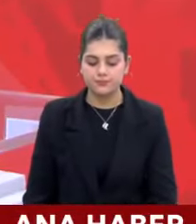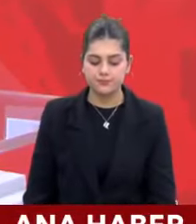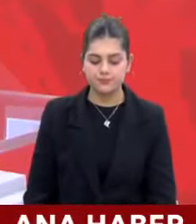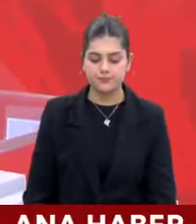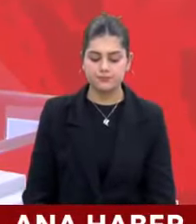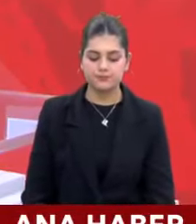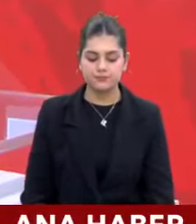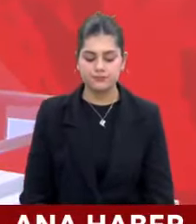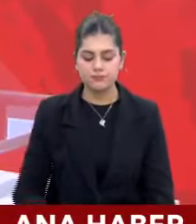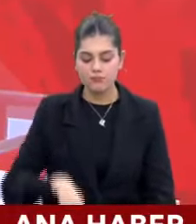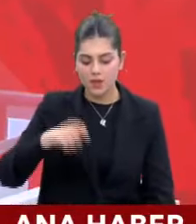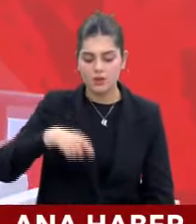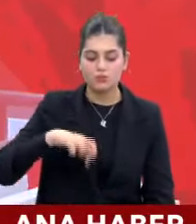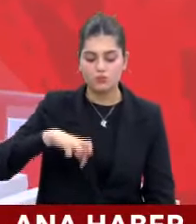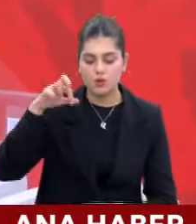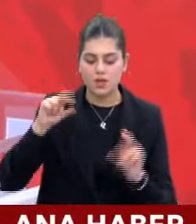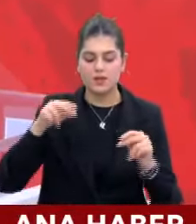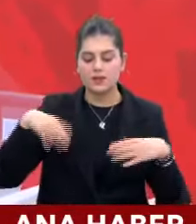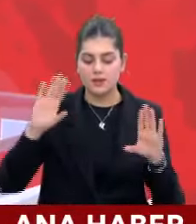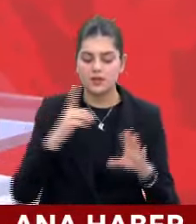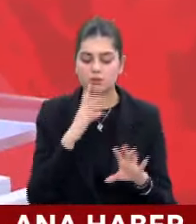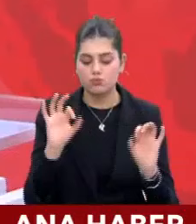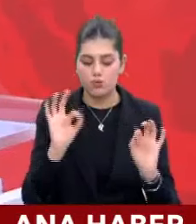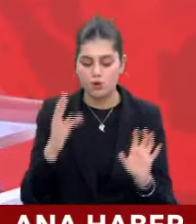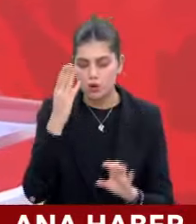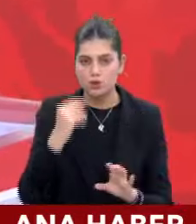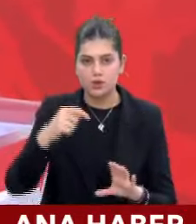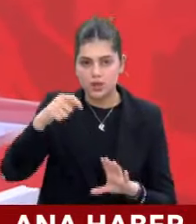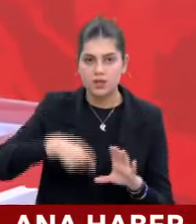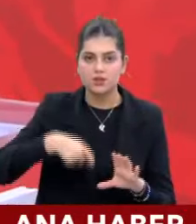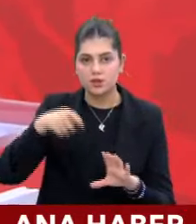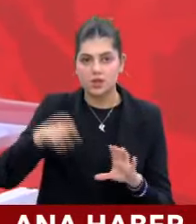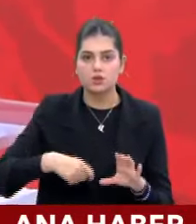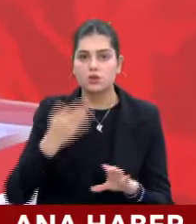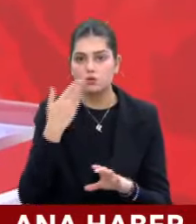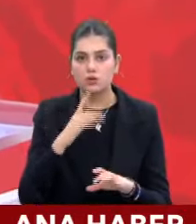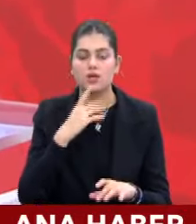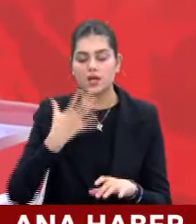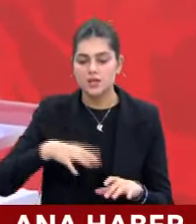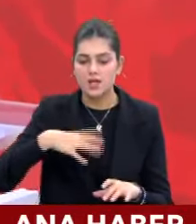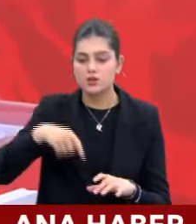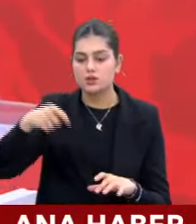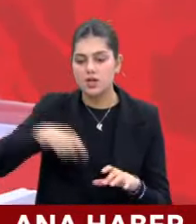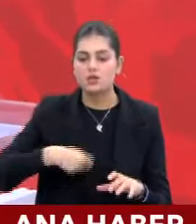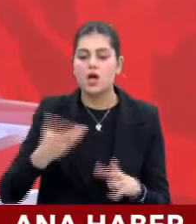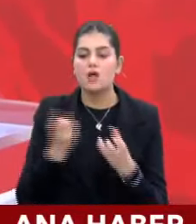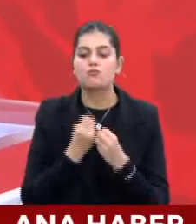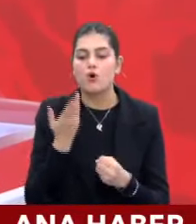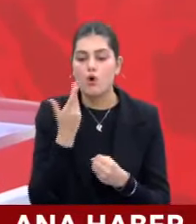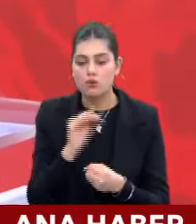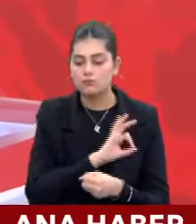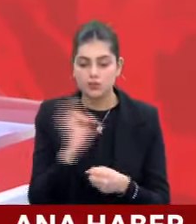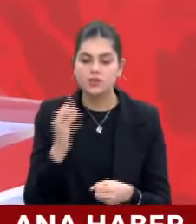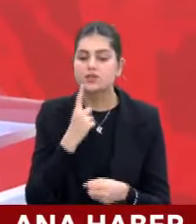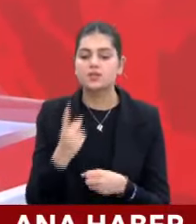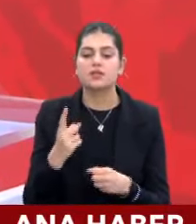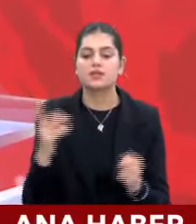da mevcut kredi notları yeterli değil. Hal böyle olunca kredi kartı kullanamıyorlar, ihtiyaç kredisine ulaşamıyorlar. Bu kez